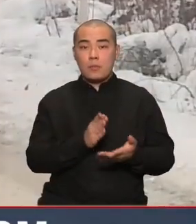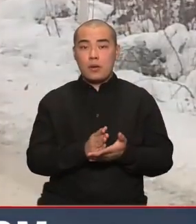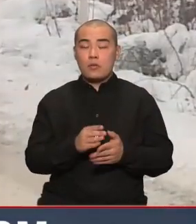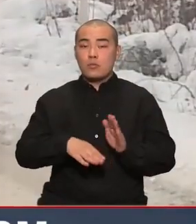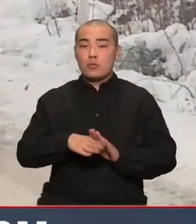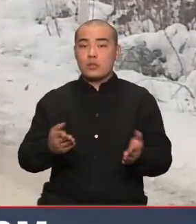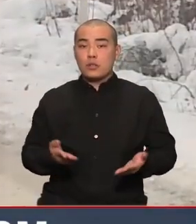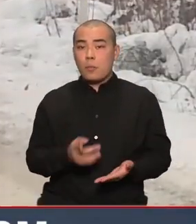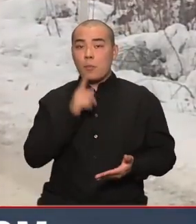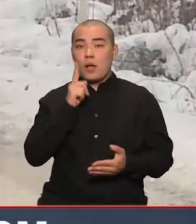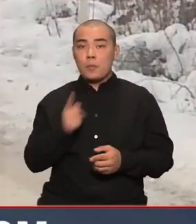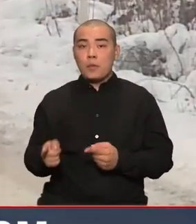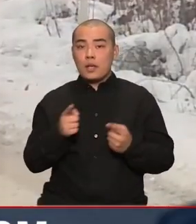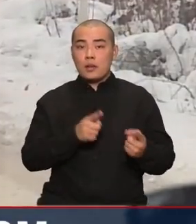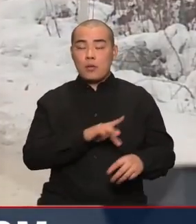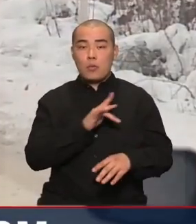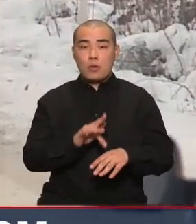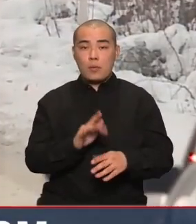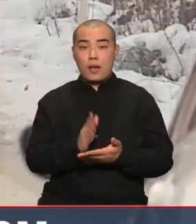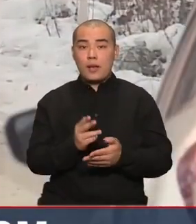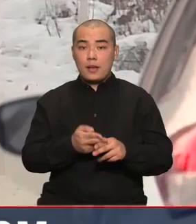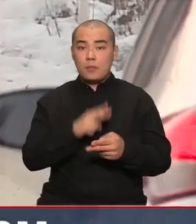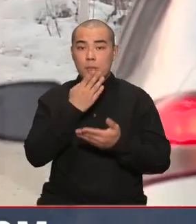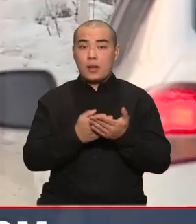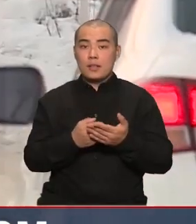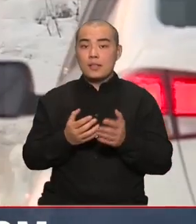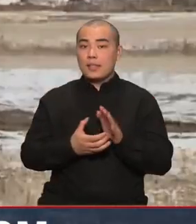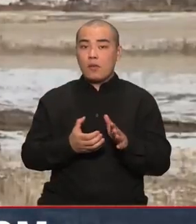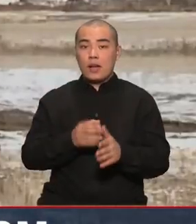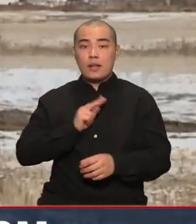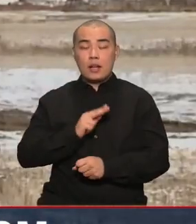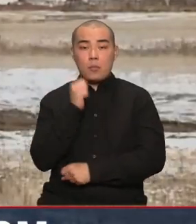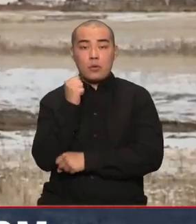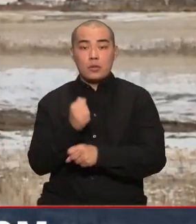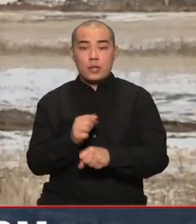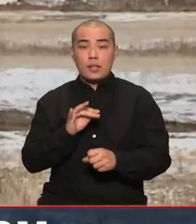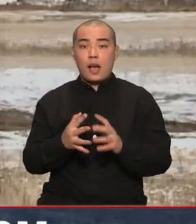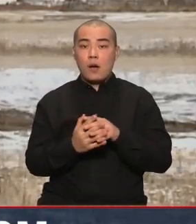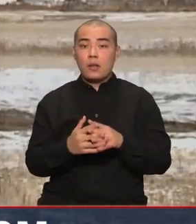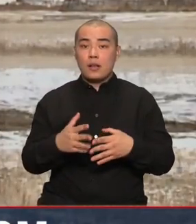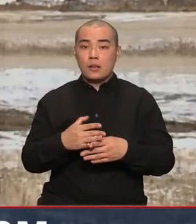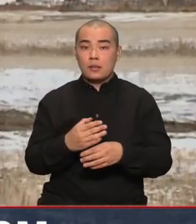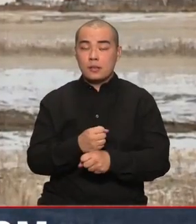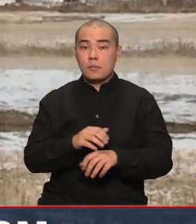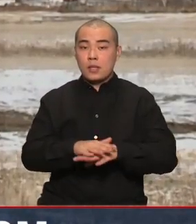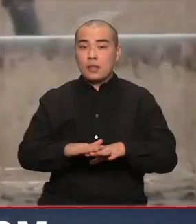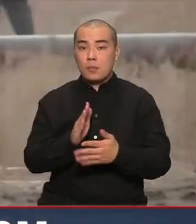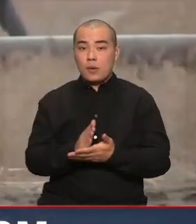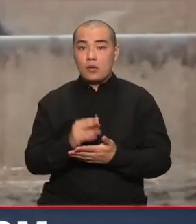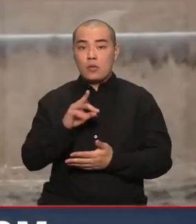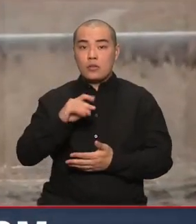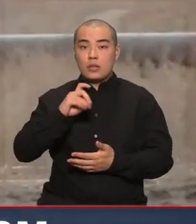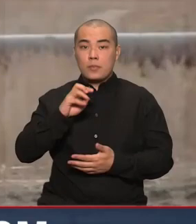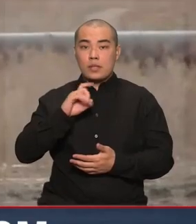лучшей жизни молодежь перебирается в город, а это ведет к кадровому дефициту и сокращению сельского населения. Премьер-министр Олжас